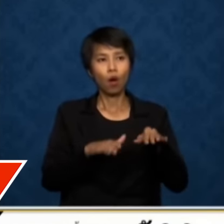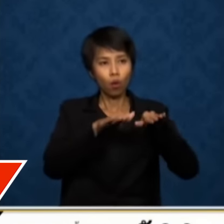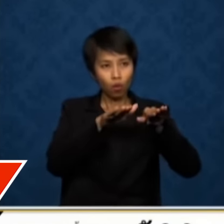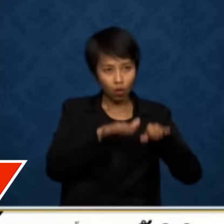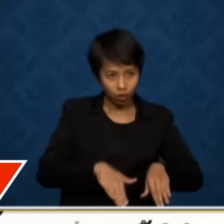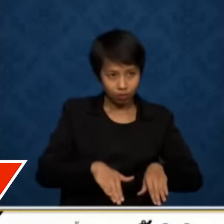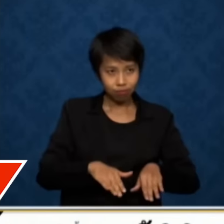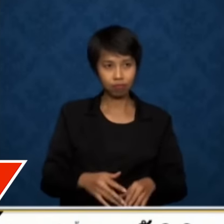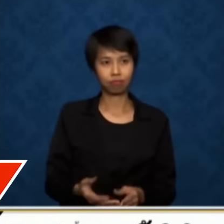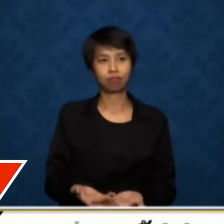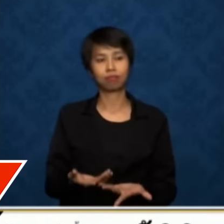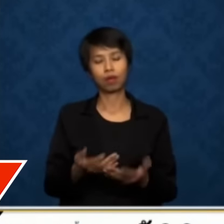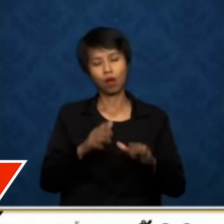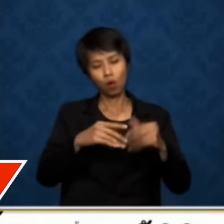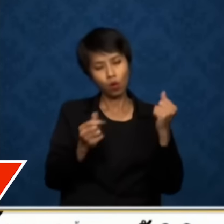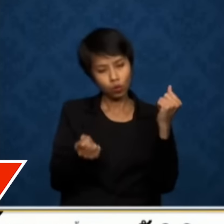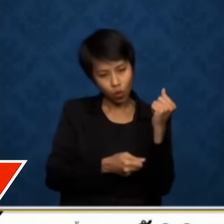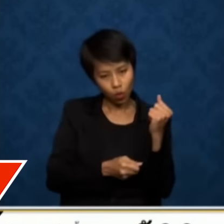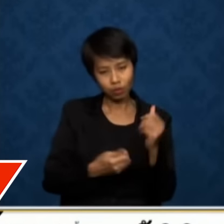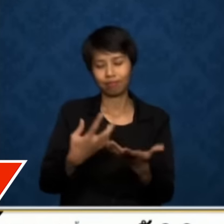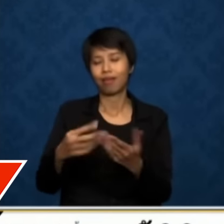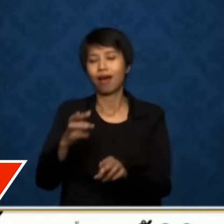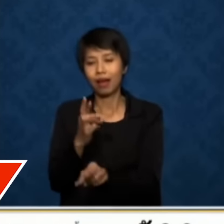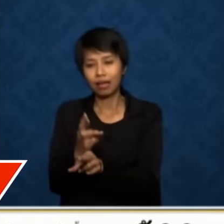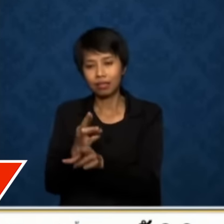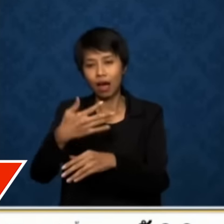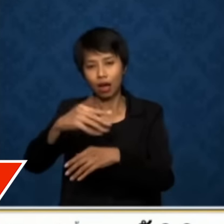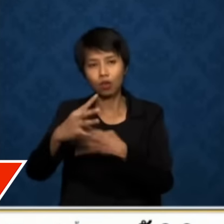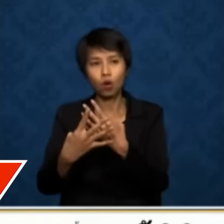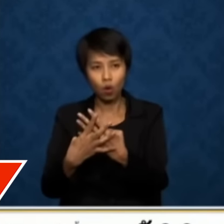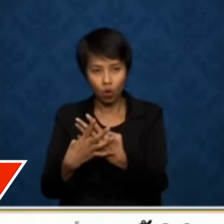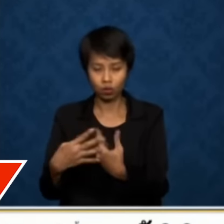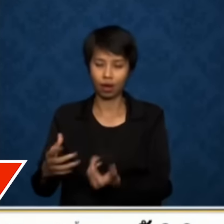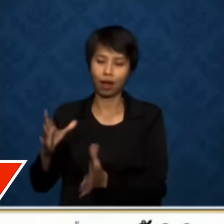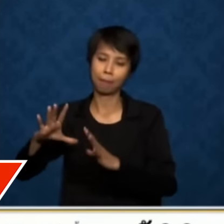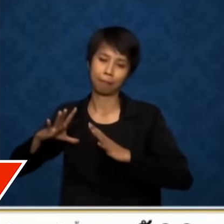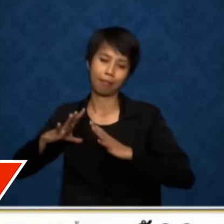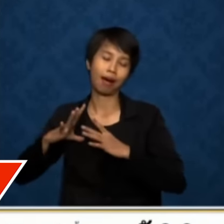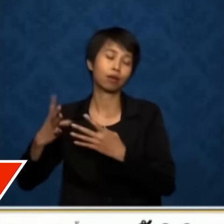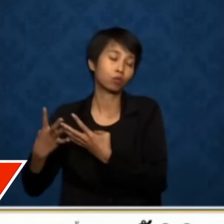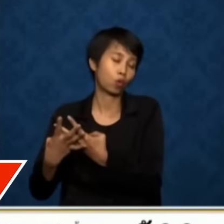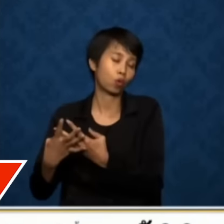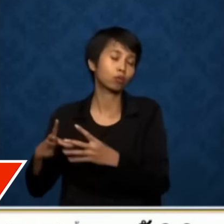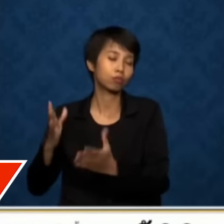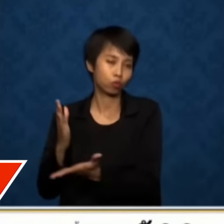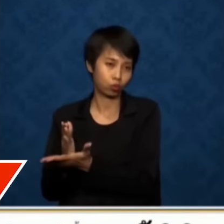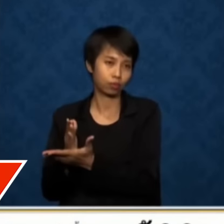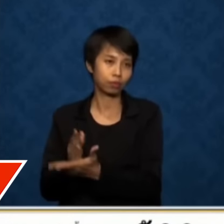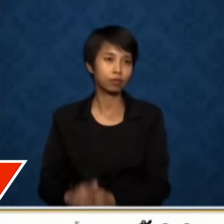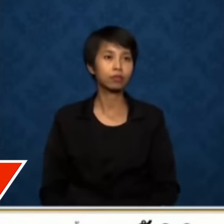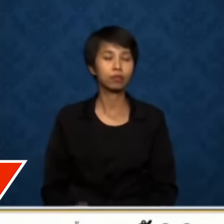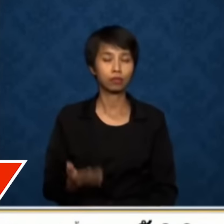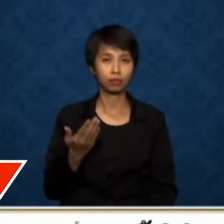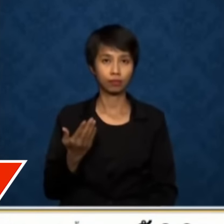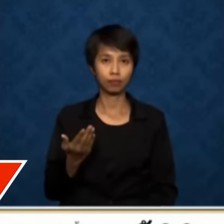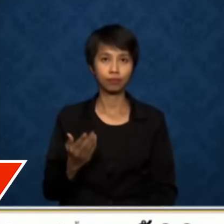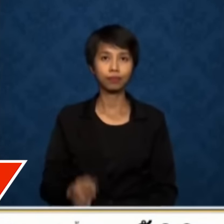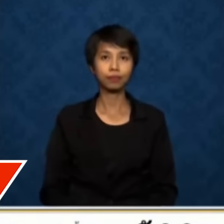โทษนะครับก็เรื่องลดโทษรักษานอกเรือนจำแล้วก็เรื่องของการพักโทษนะครับไปที่อันแรกเลยครับสไลด์ถัดไป